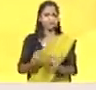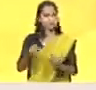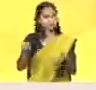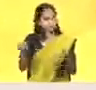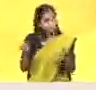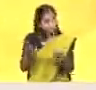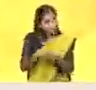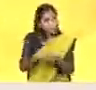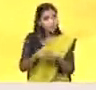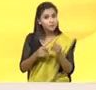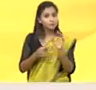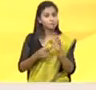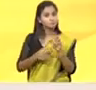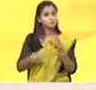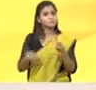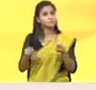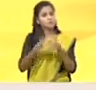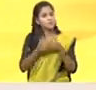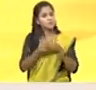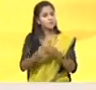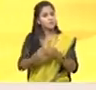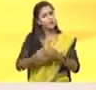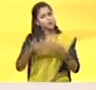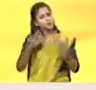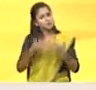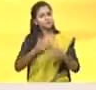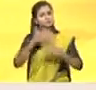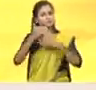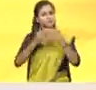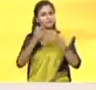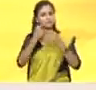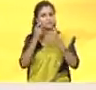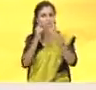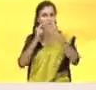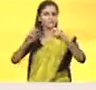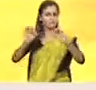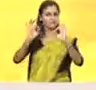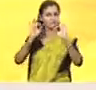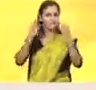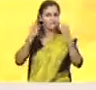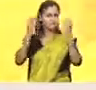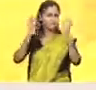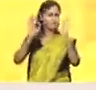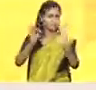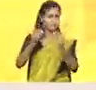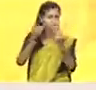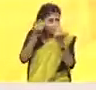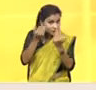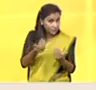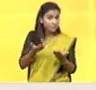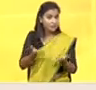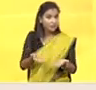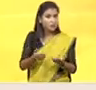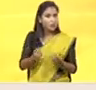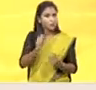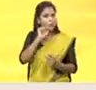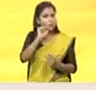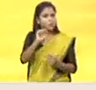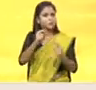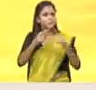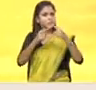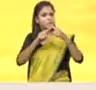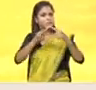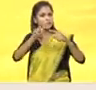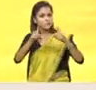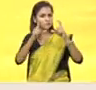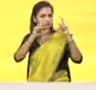इसी तरह हर अभियान को चार चांद लग जाते हैं। अभी आप अपनी टीवी स्क्रीन पर